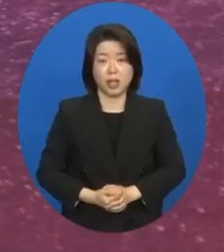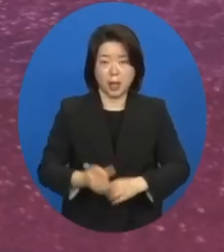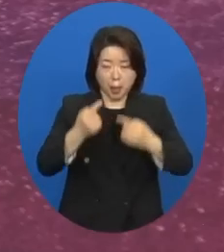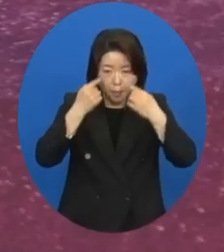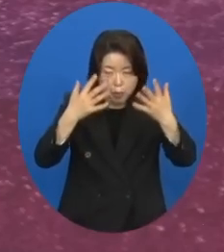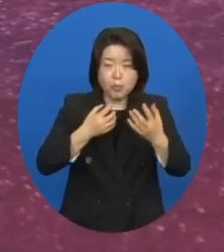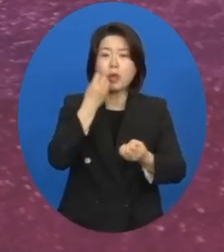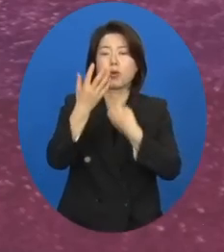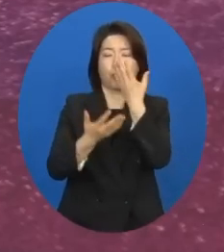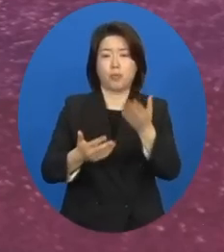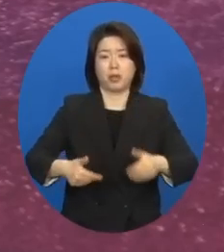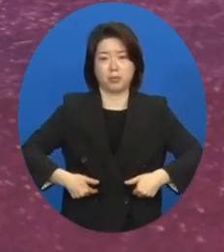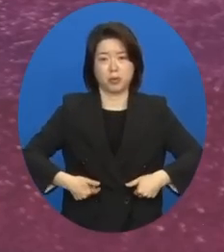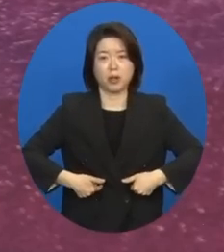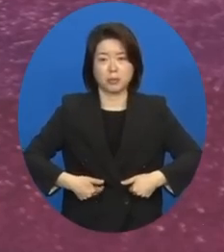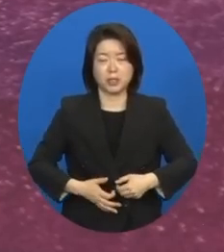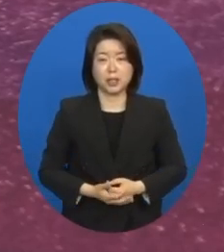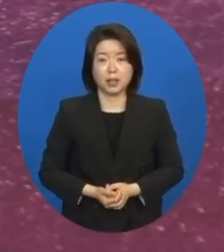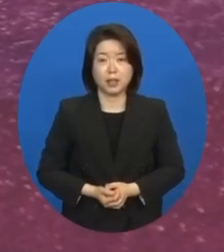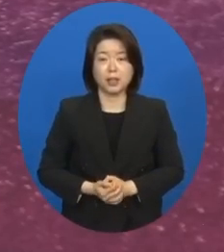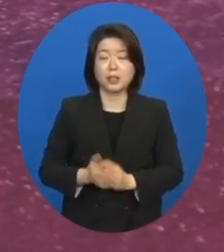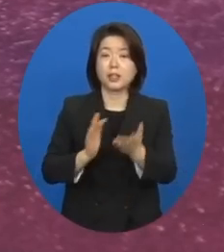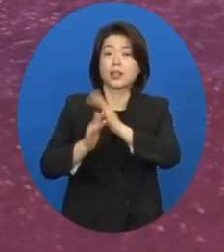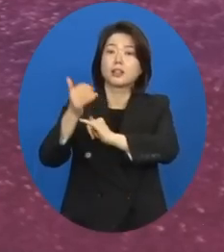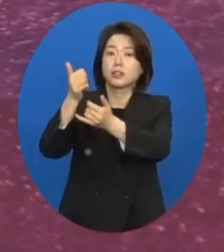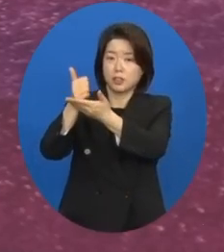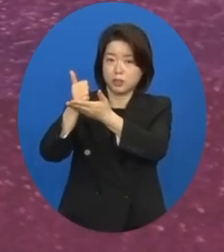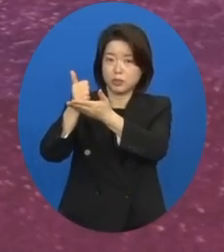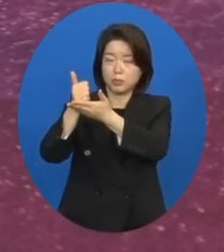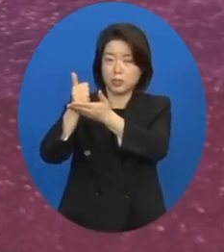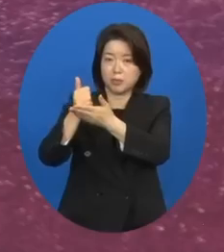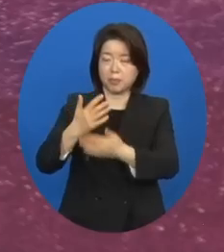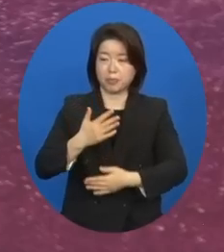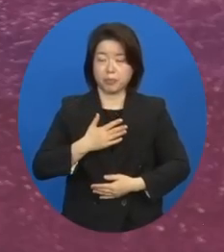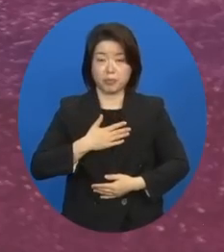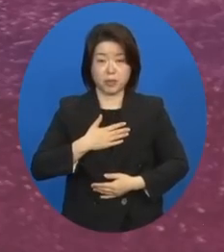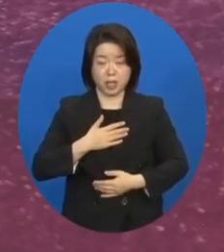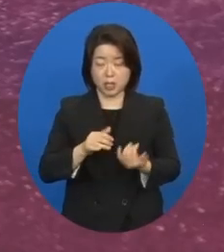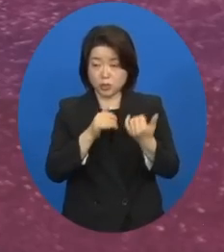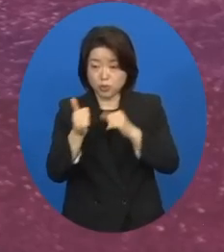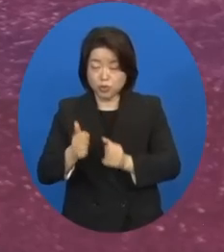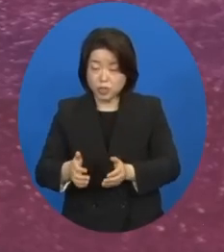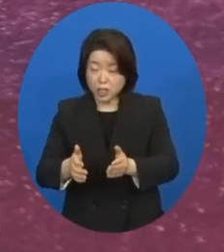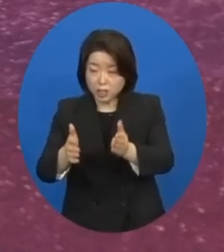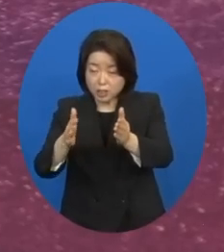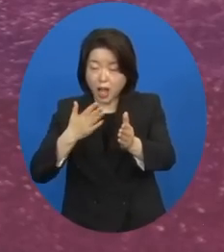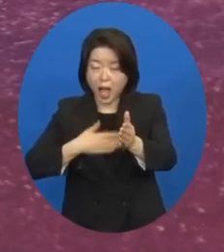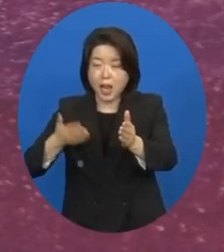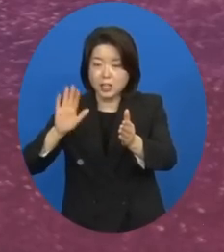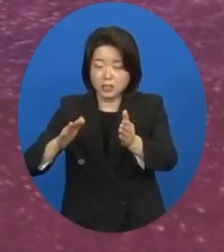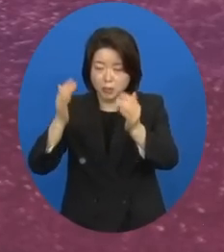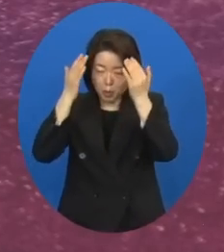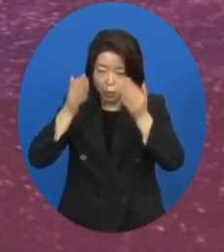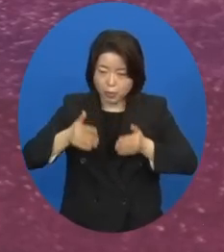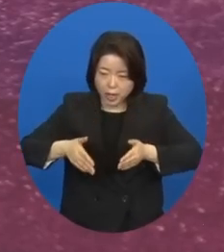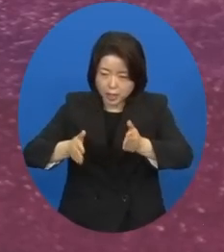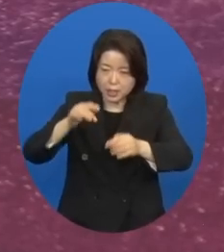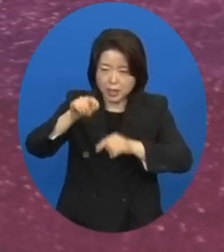분명하게 고백해야 됩니다. 예수님이 자신이 죽는 길인 것을 알면서도 그 고난의 길을 가셨던